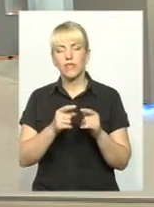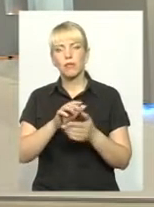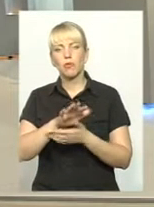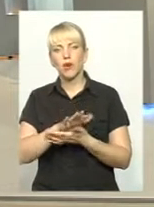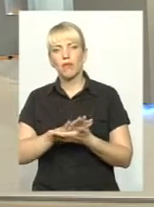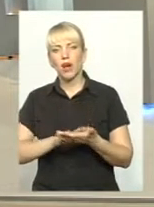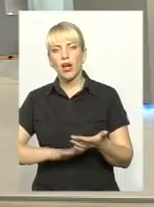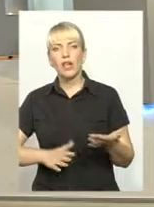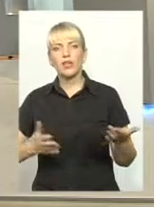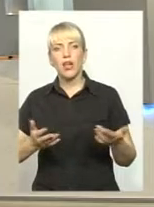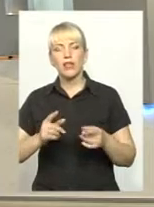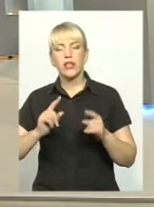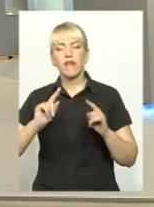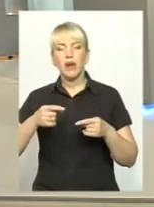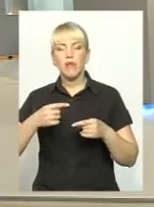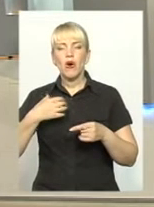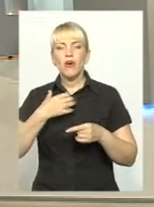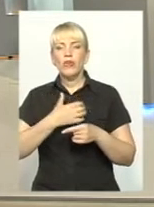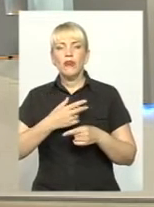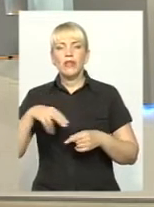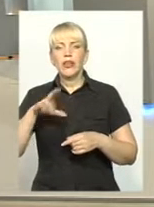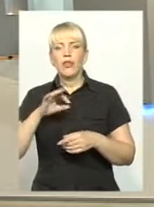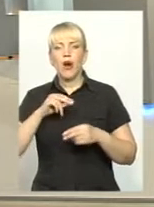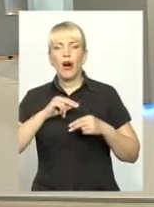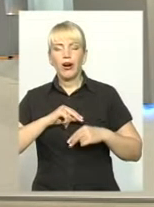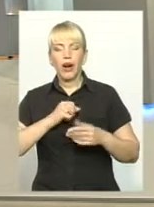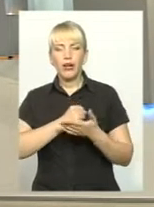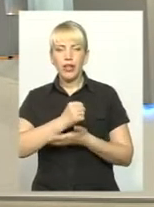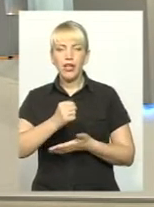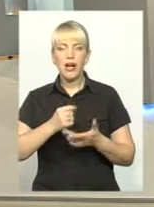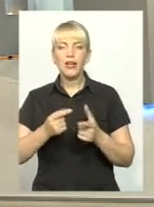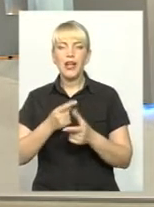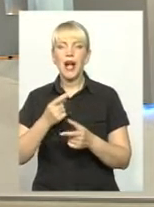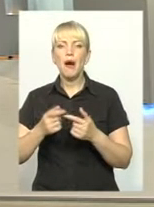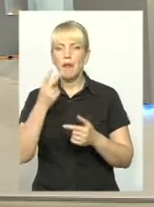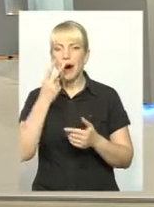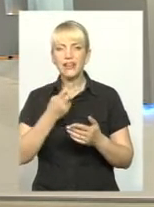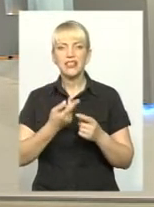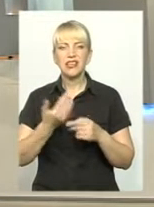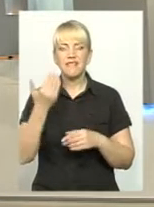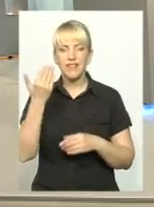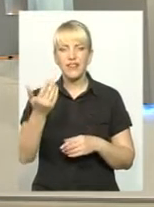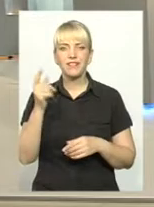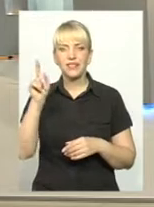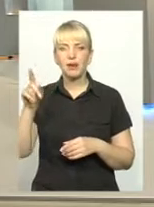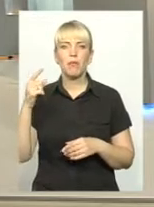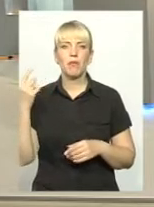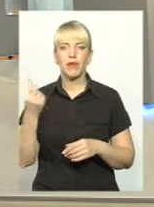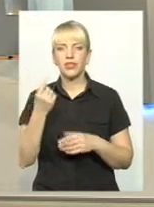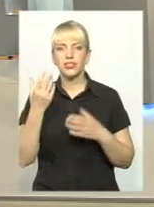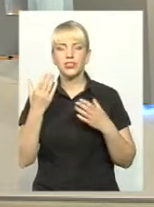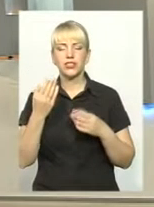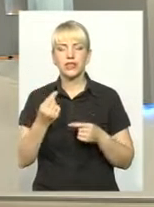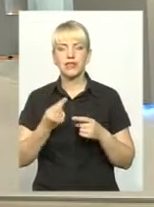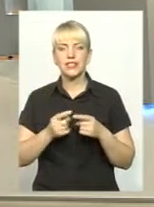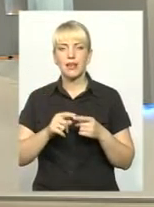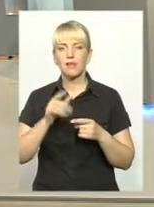вимоги основні до кандидатів? І чи бачите ви в ці перші дні, в цей період,